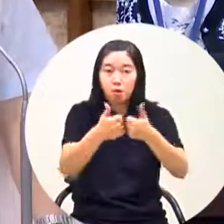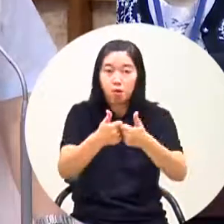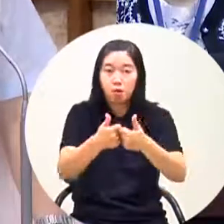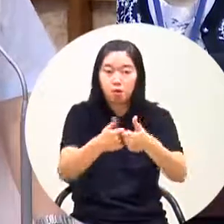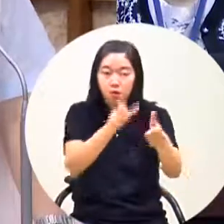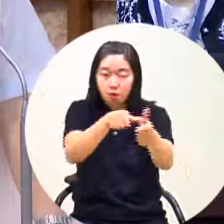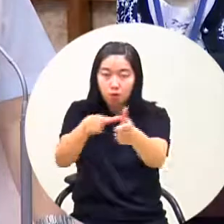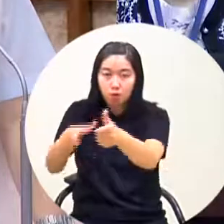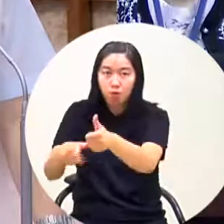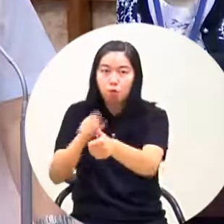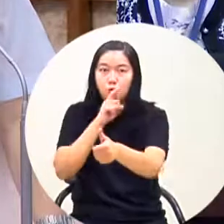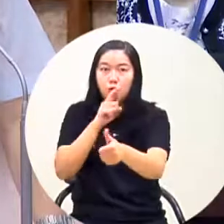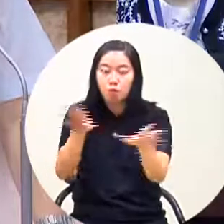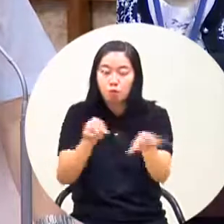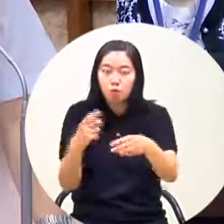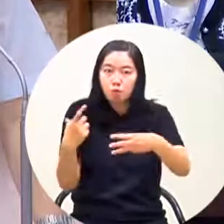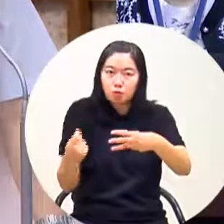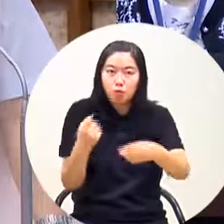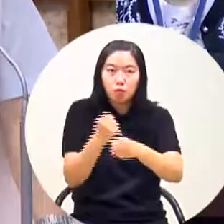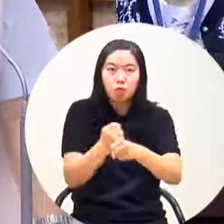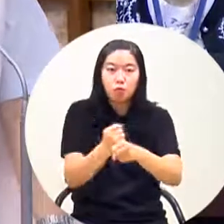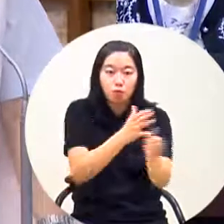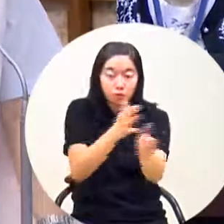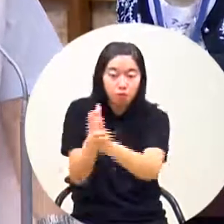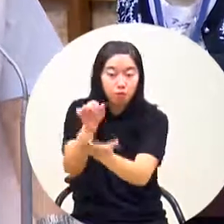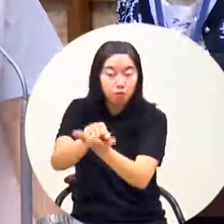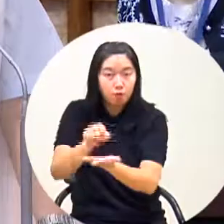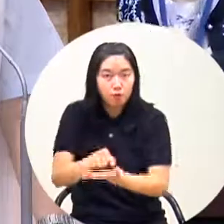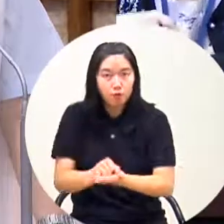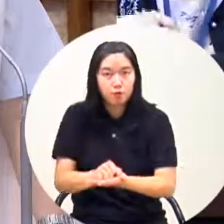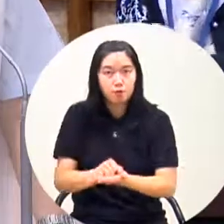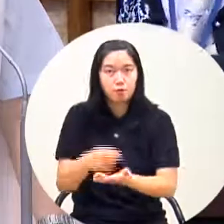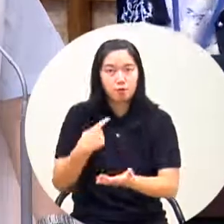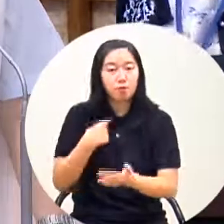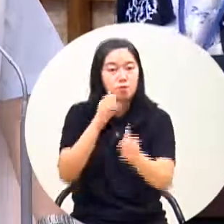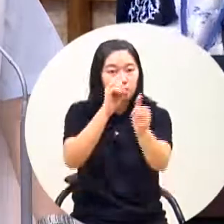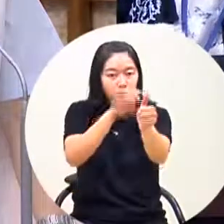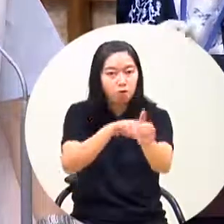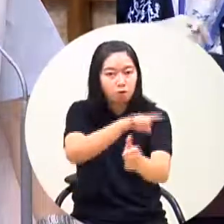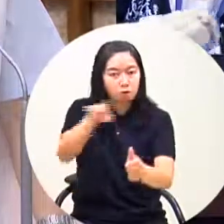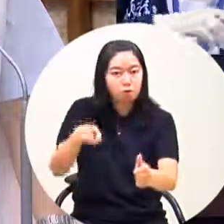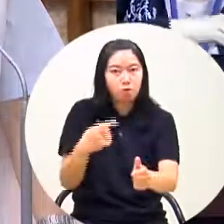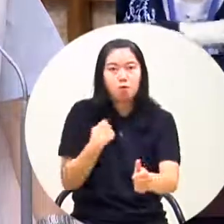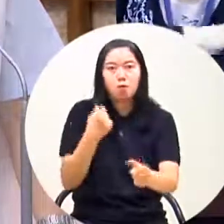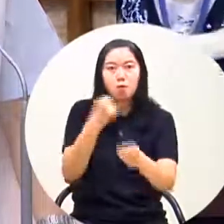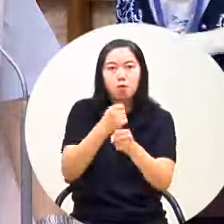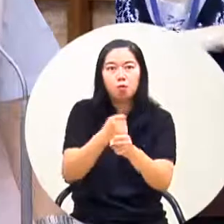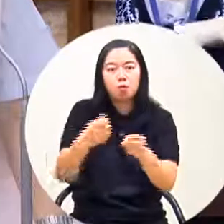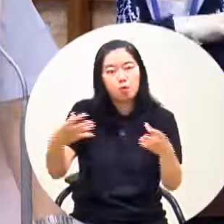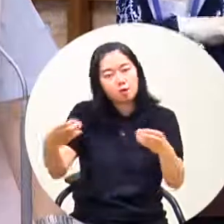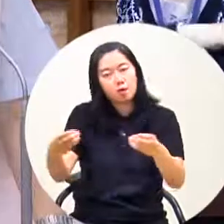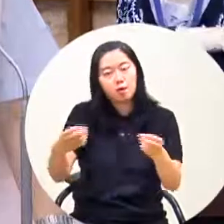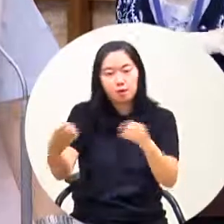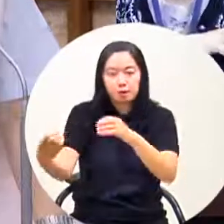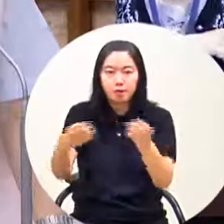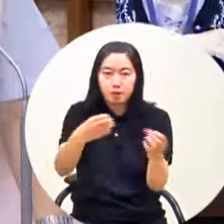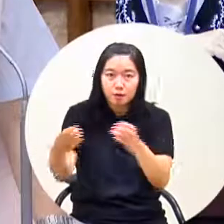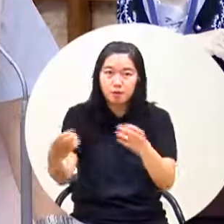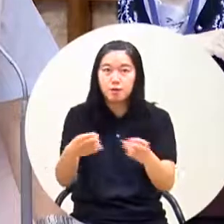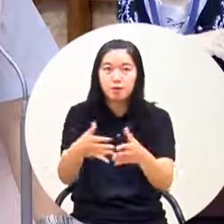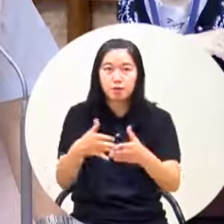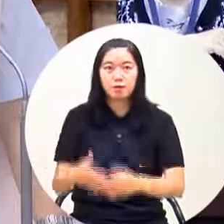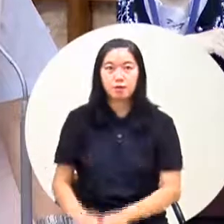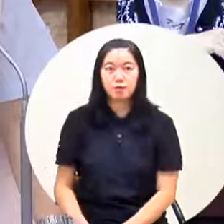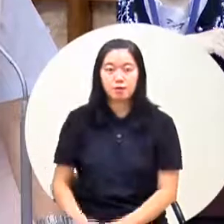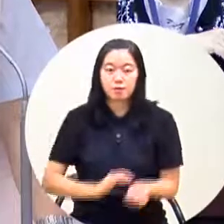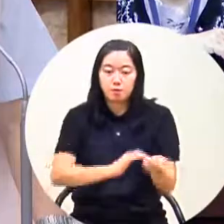报备资源的部分，即嘛有伫进行。所以其实，我想讲就讲，即个大家爱做一个磨合啦。就医方便足重要，